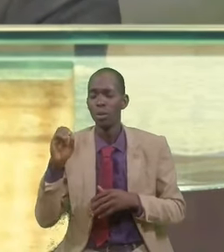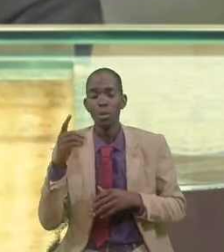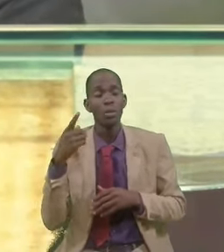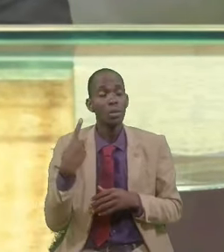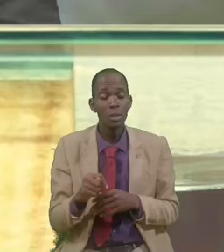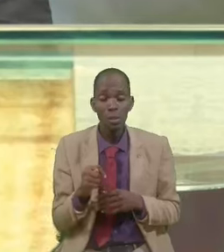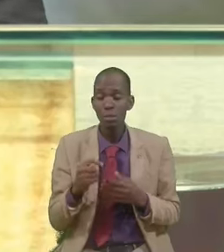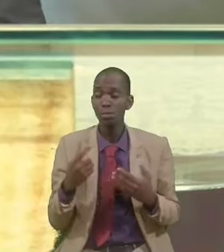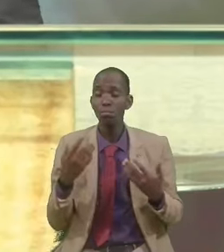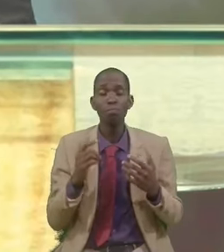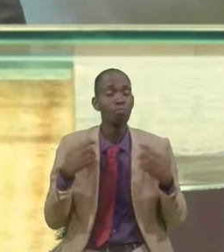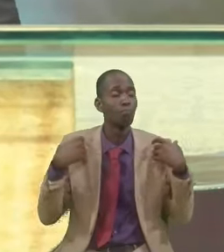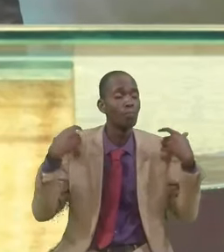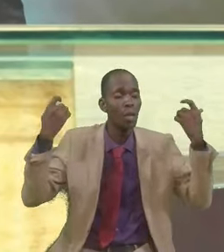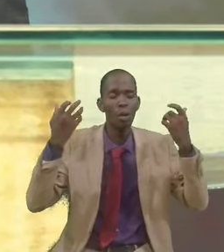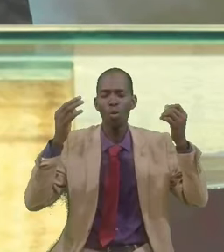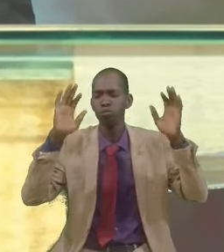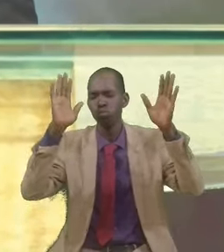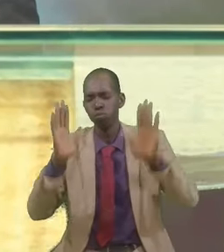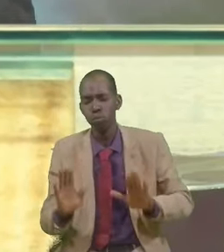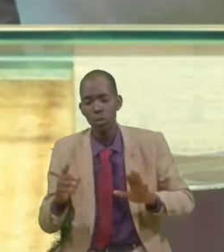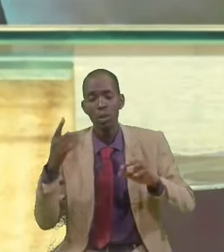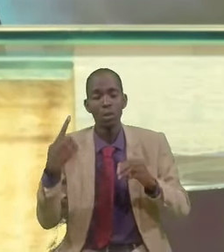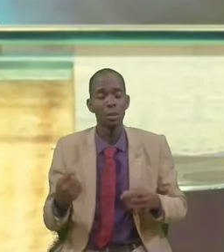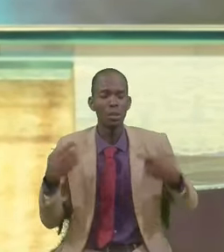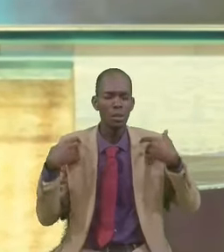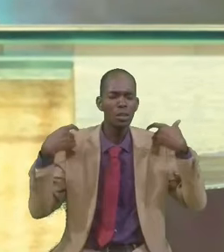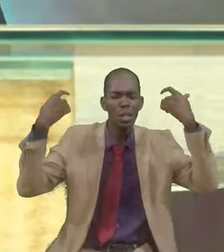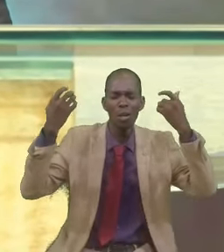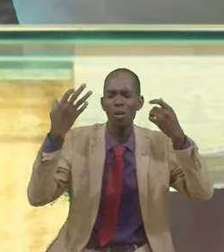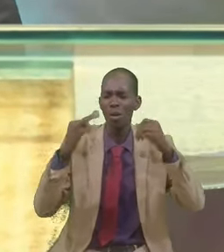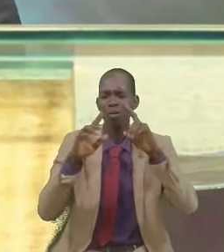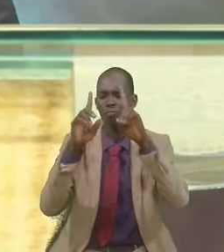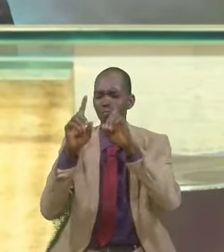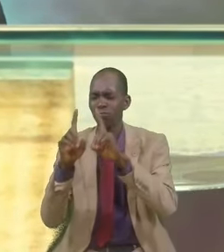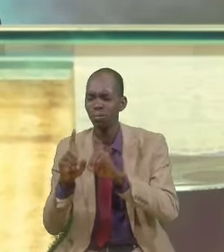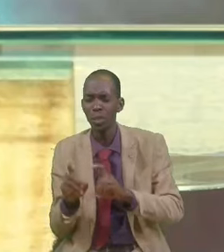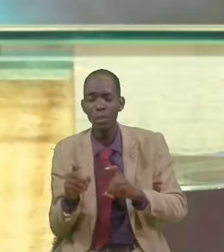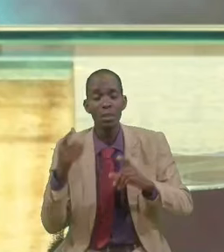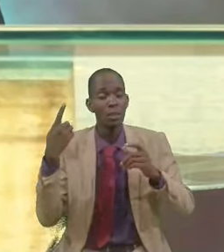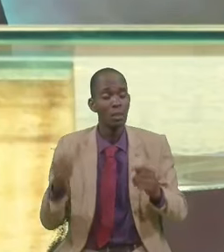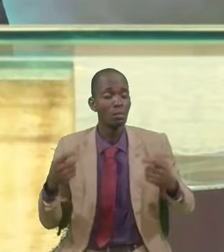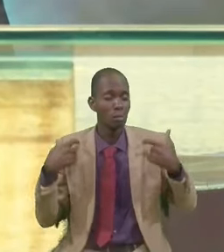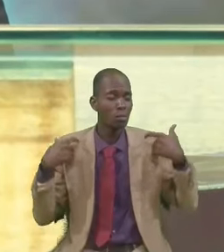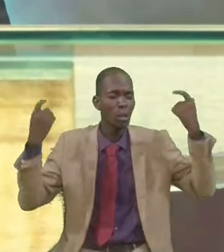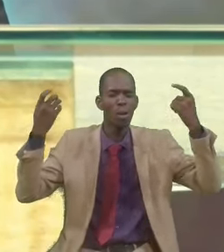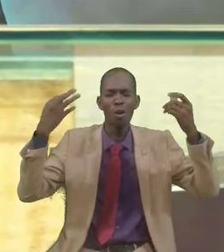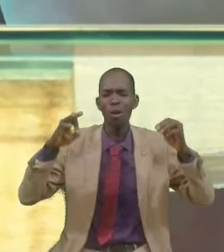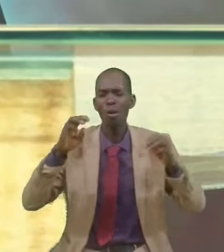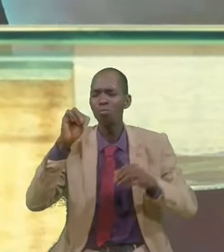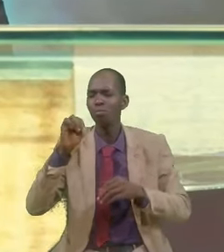problèmes, le géant d'épreuves, le géant de